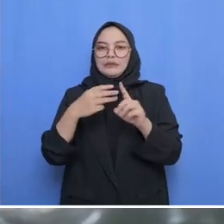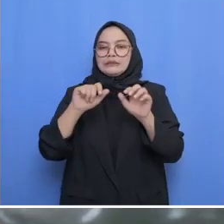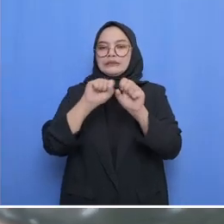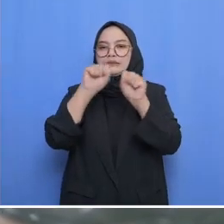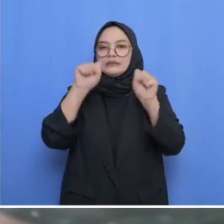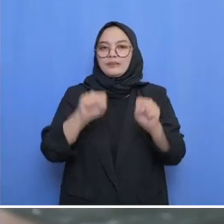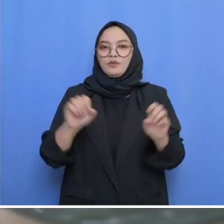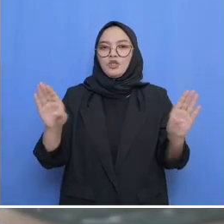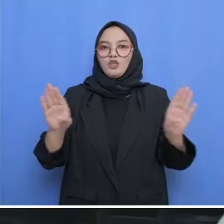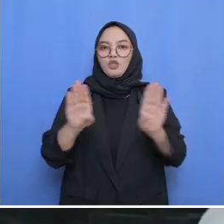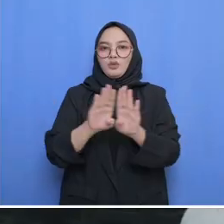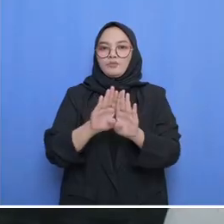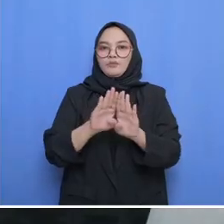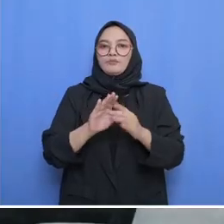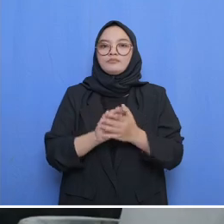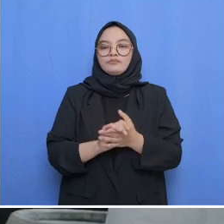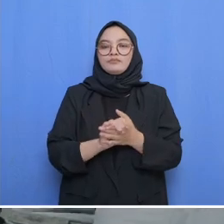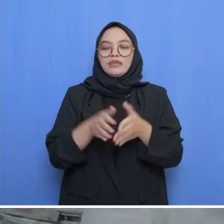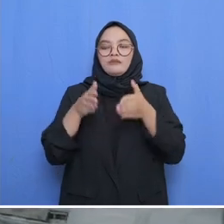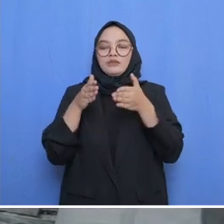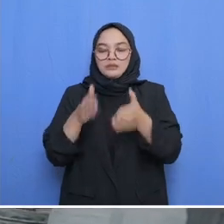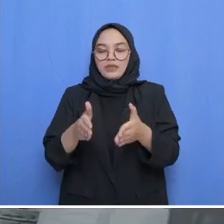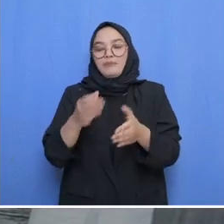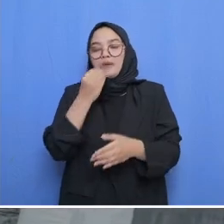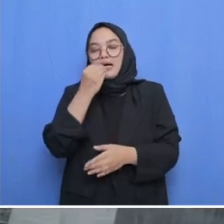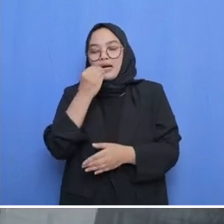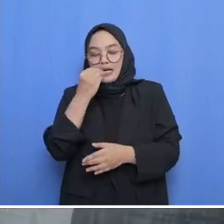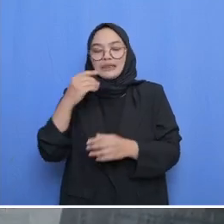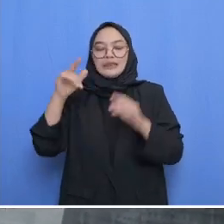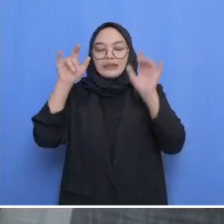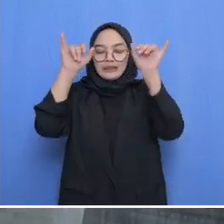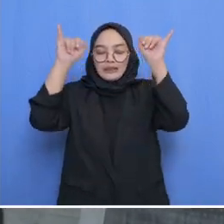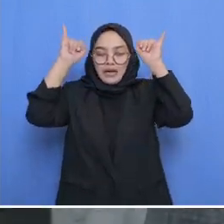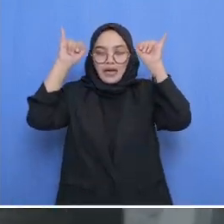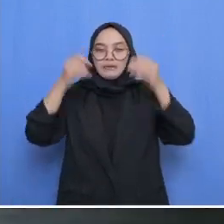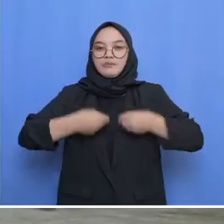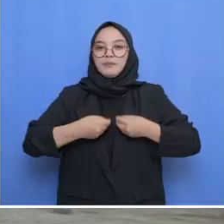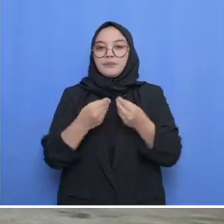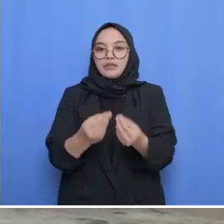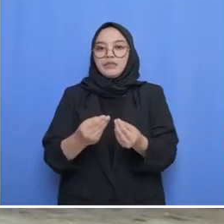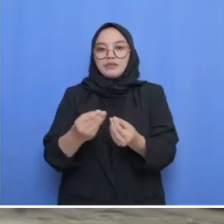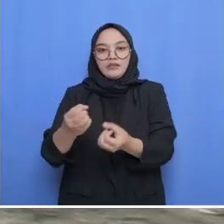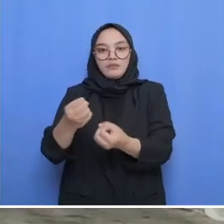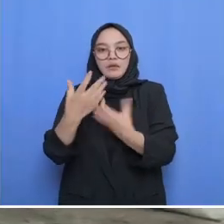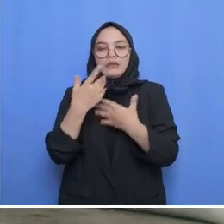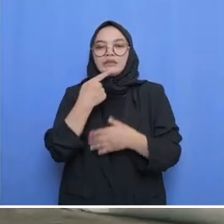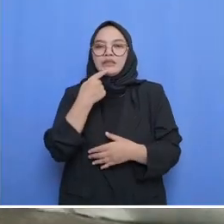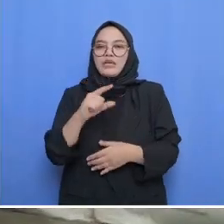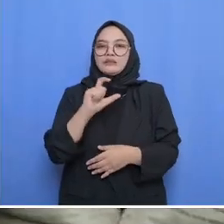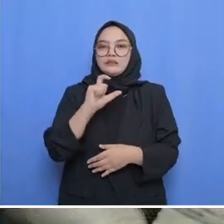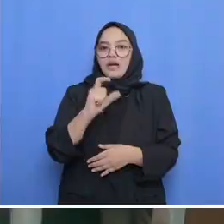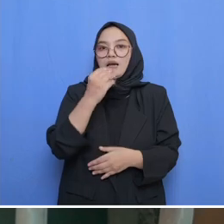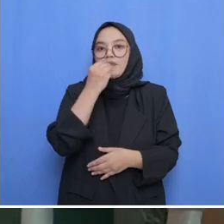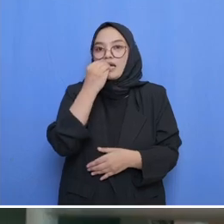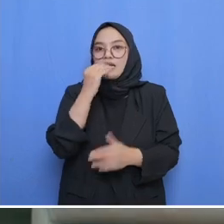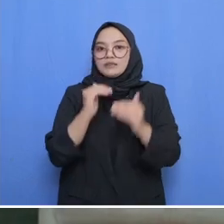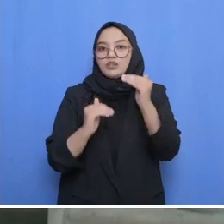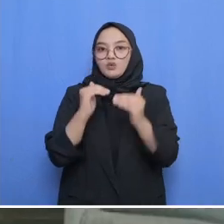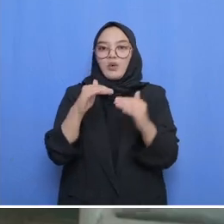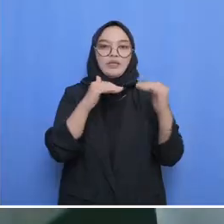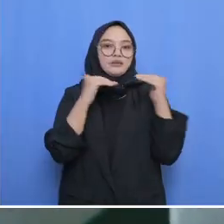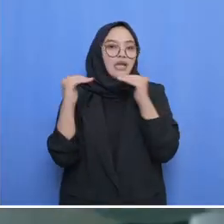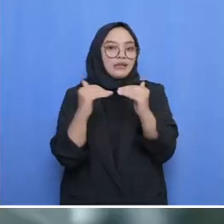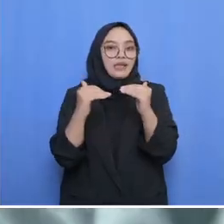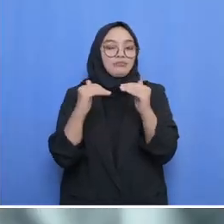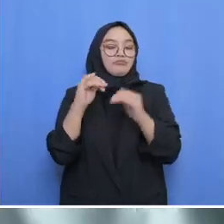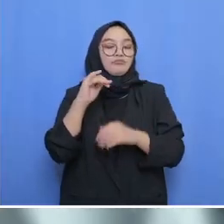glass house. Divisi Nutrisi dan Pakan Ternak memberikan solusi dan pengetahuan tentang formulasi